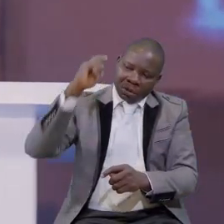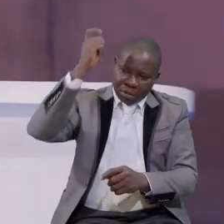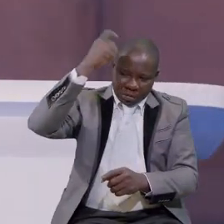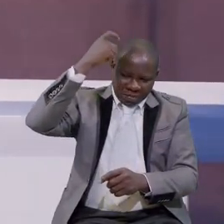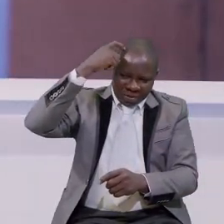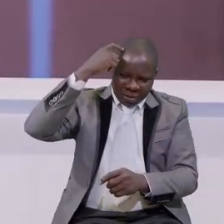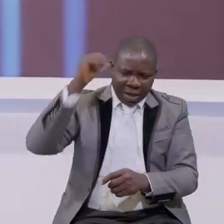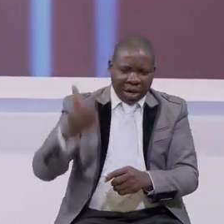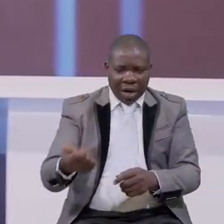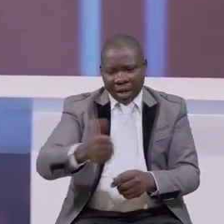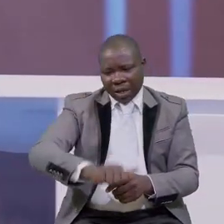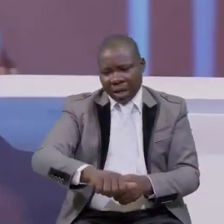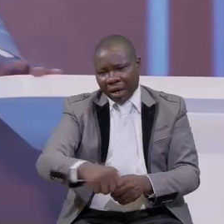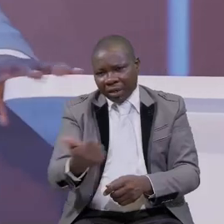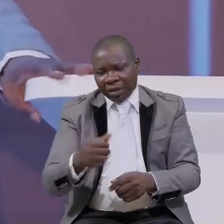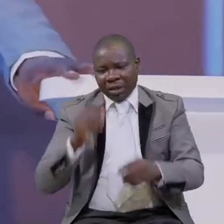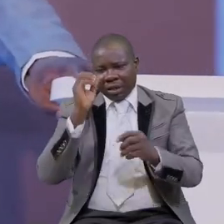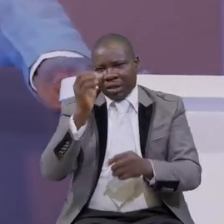Évangéliste tel est venu aussi.